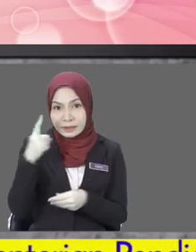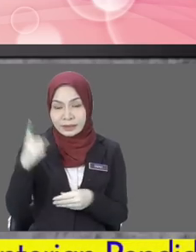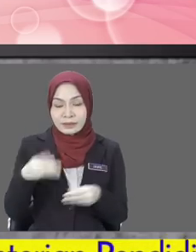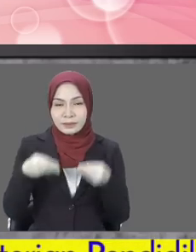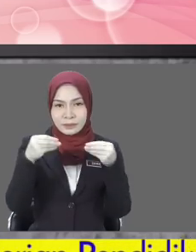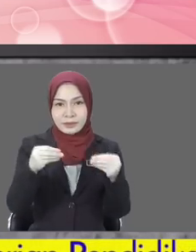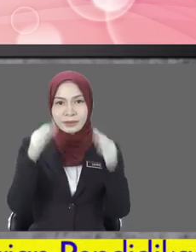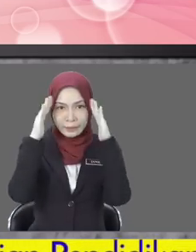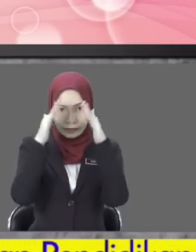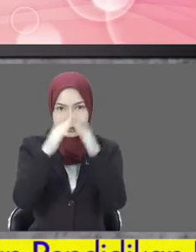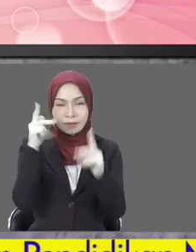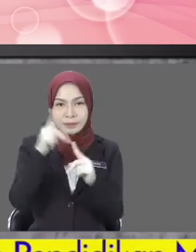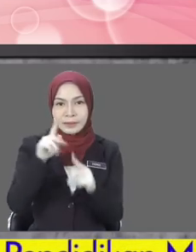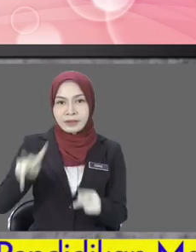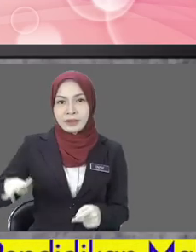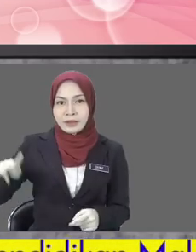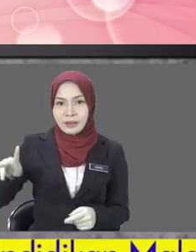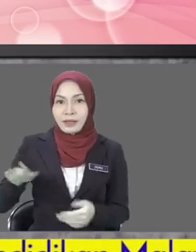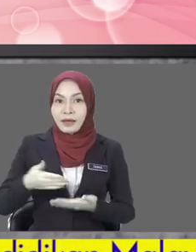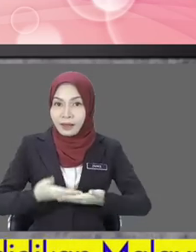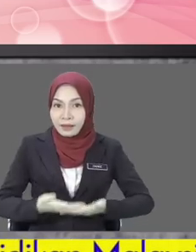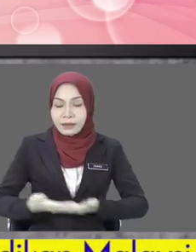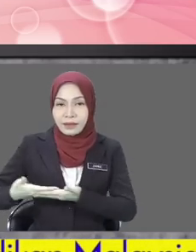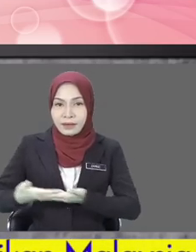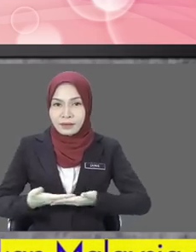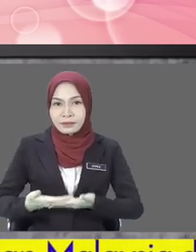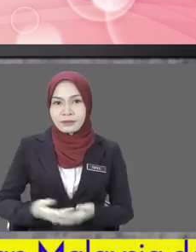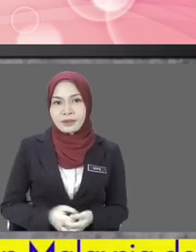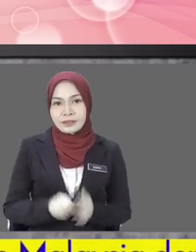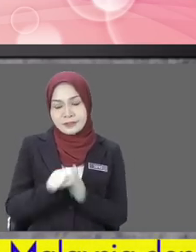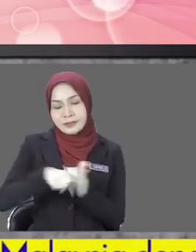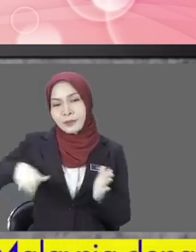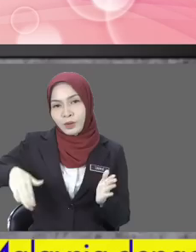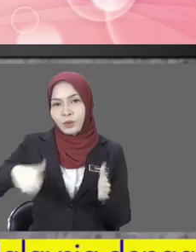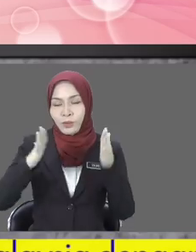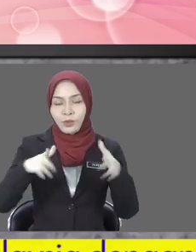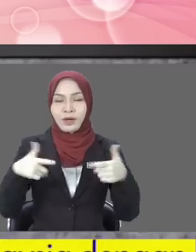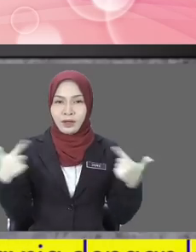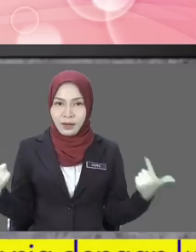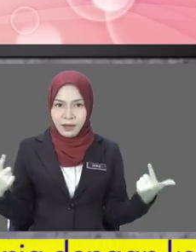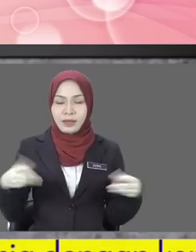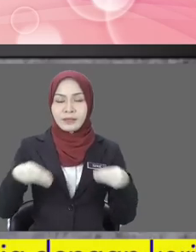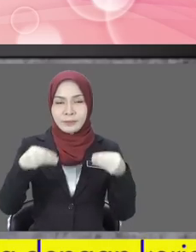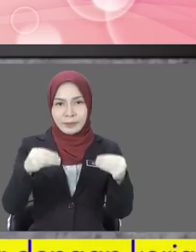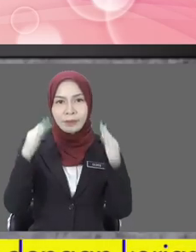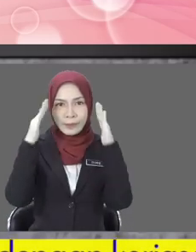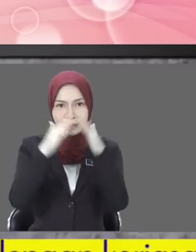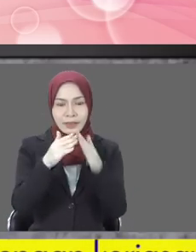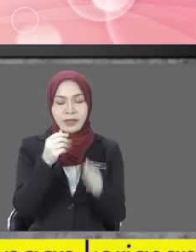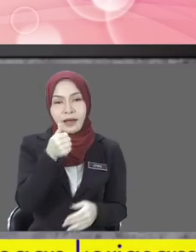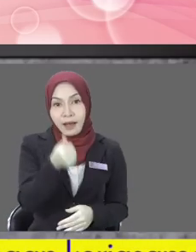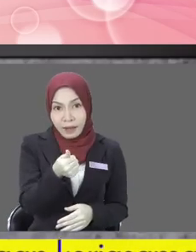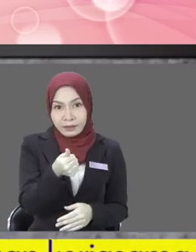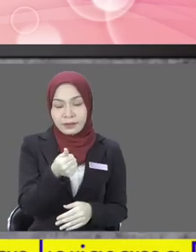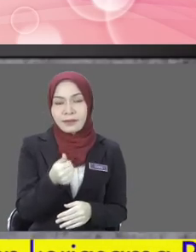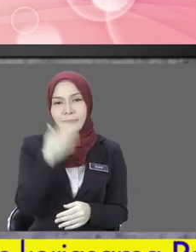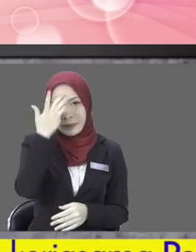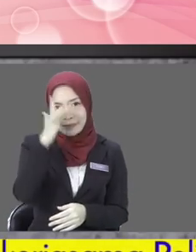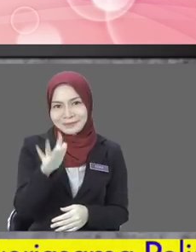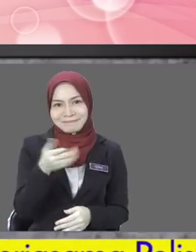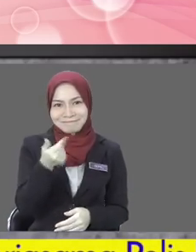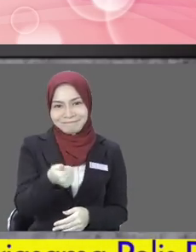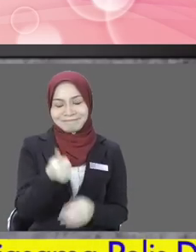Kepada anak-anak sebelum orang lain yang tidak sepatunya memberi perhatian kepada anak-anak anda anda bijak